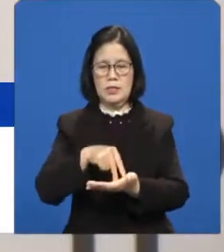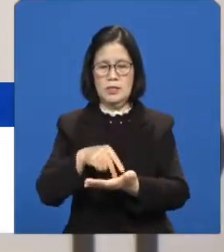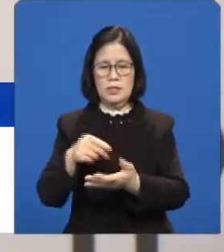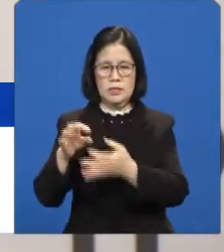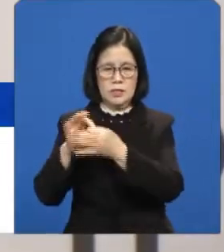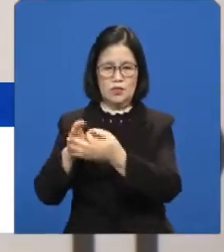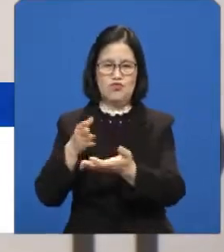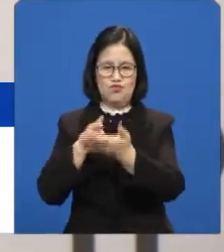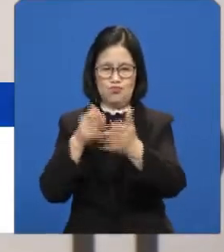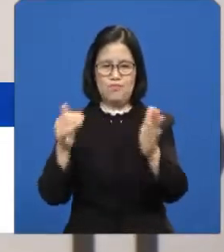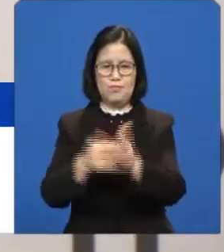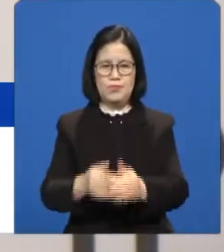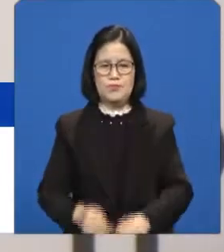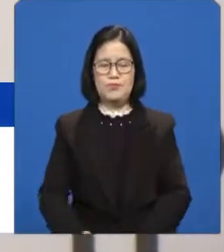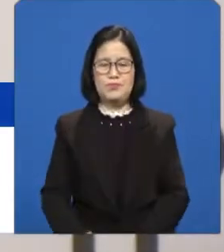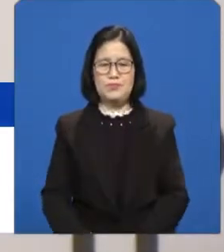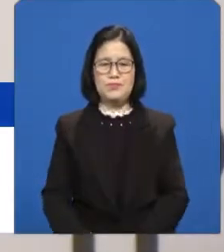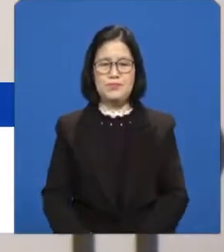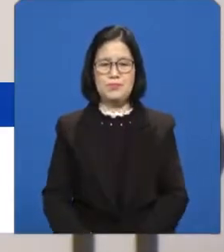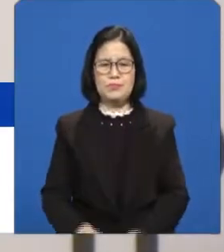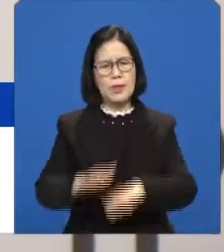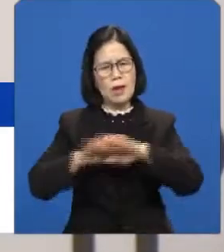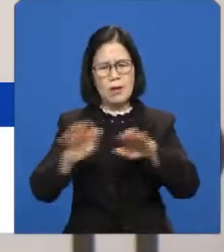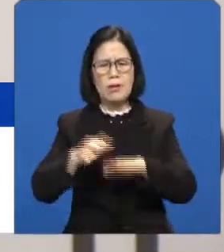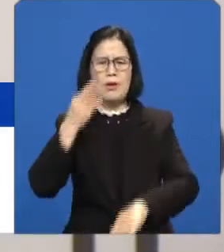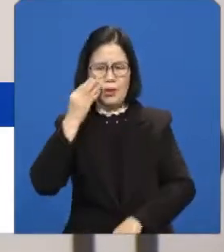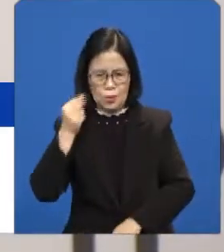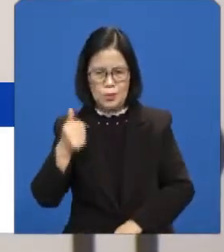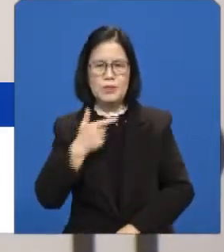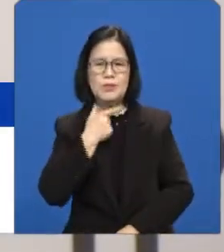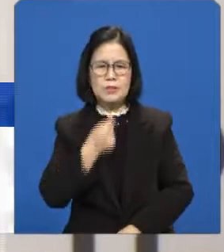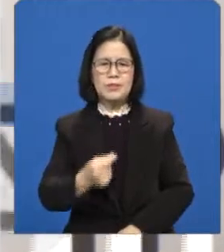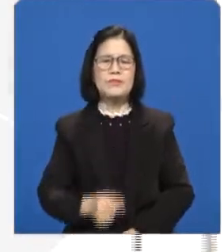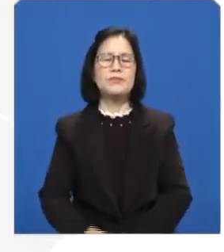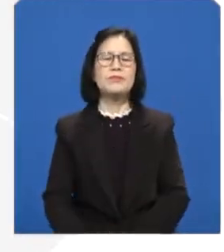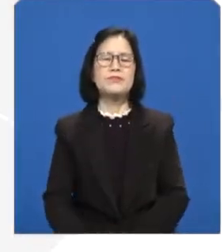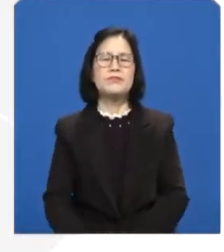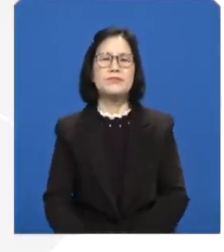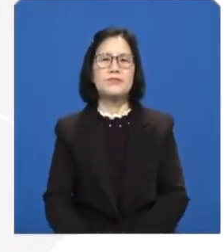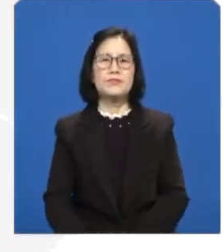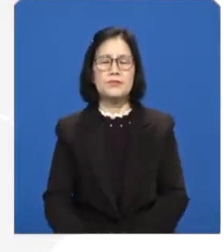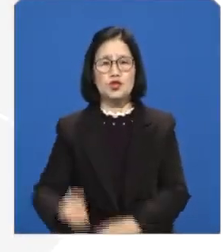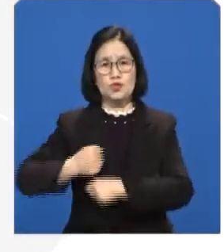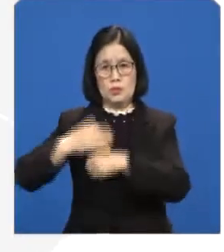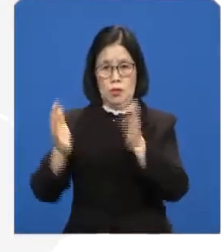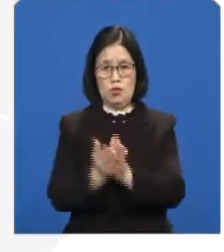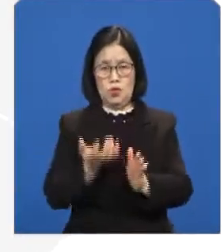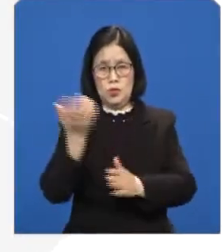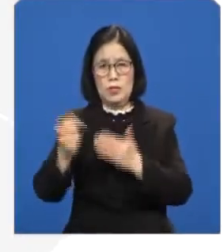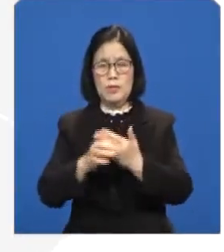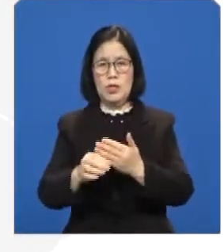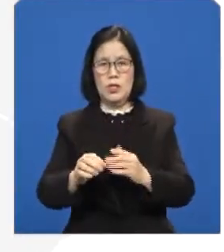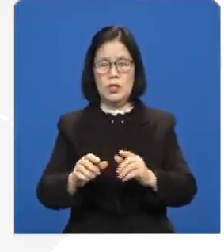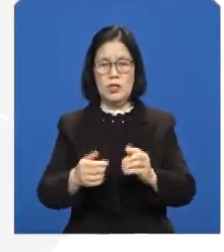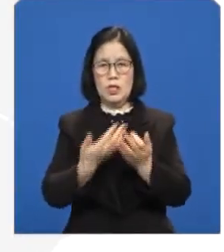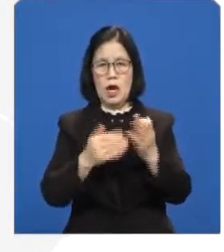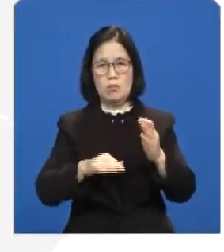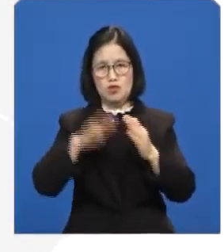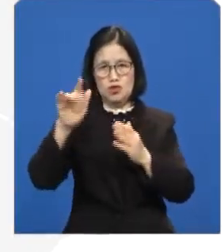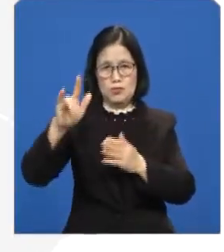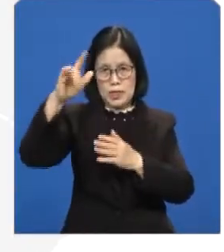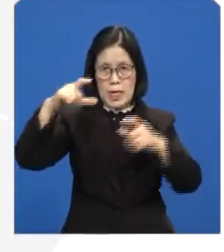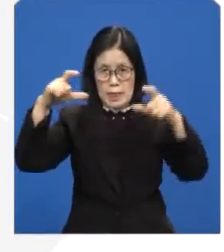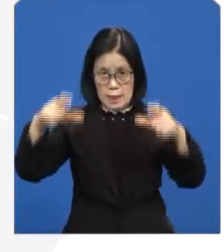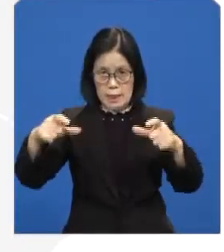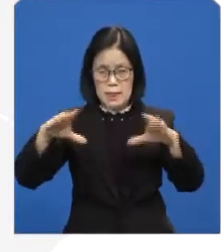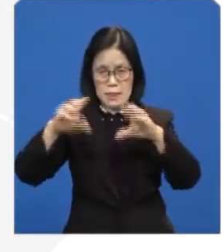견지해 왔습니다 저는 순리대로 해결되기를 바랍니다 국방부 로 옮기면 강 북쪽 비행금지구역 은 반경